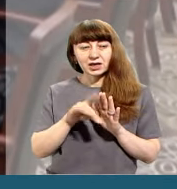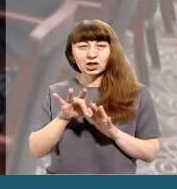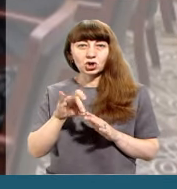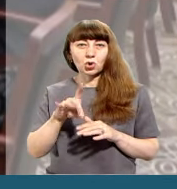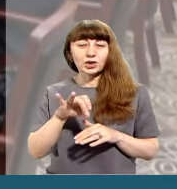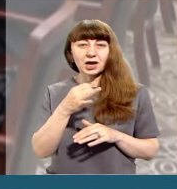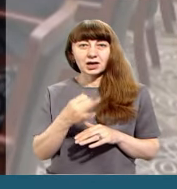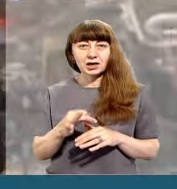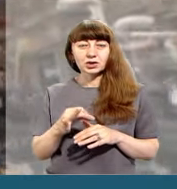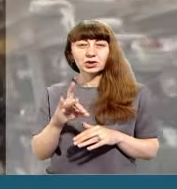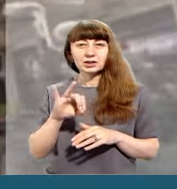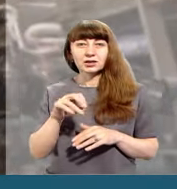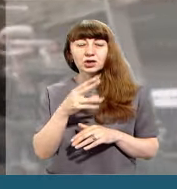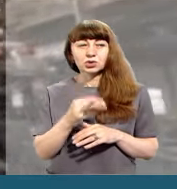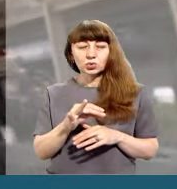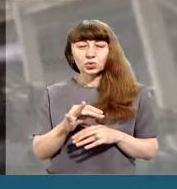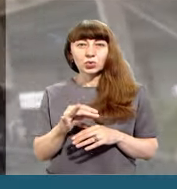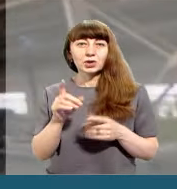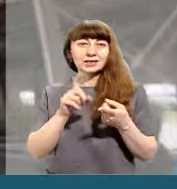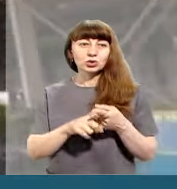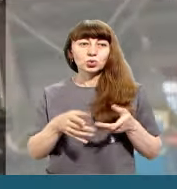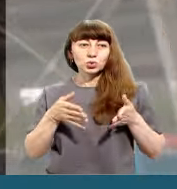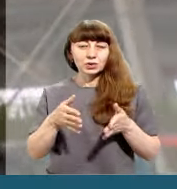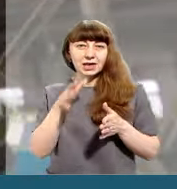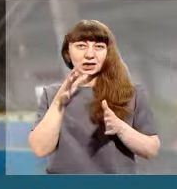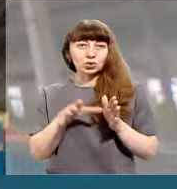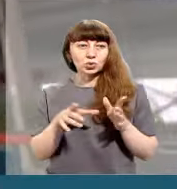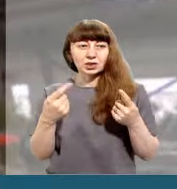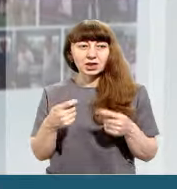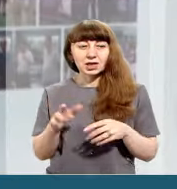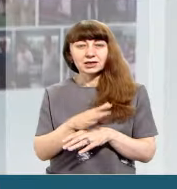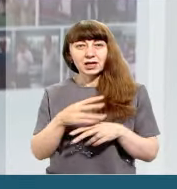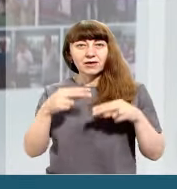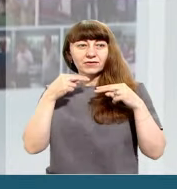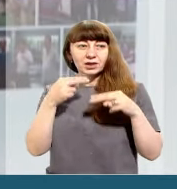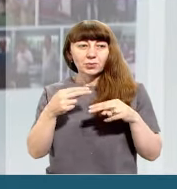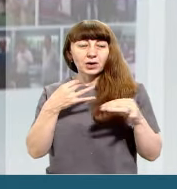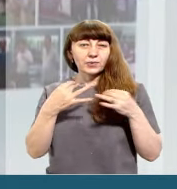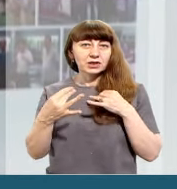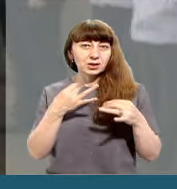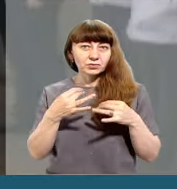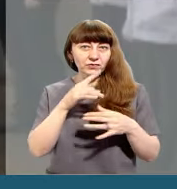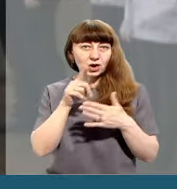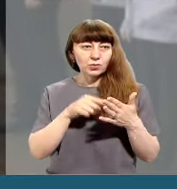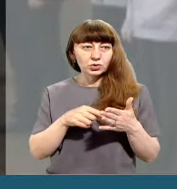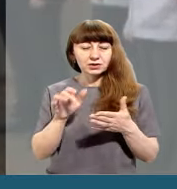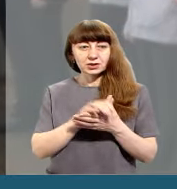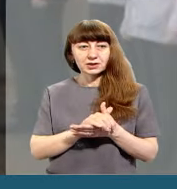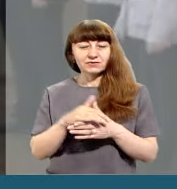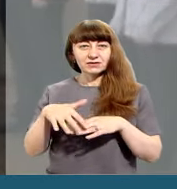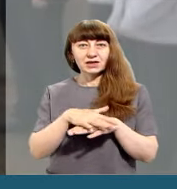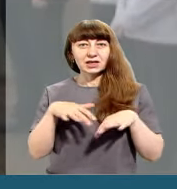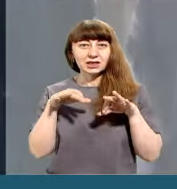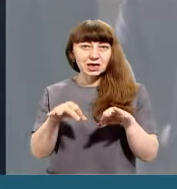региональной складской инфраструктуры для электронной торговли. Отдельное внимание в беседе было уделено вопросам сотрудничества в